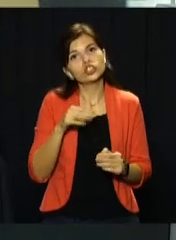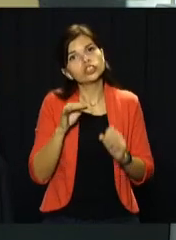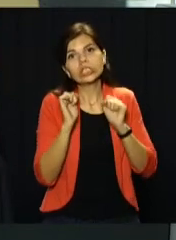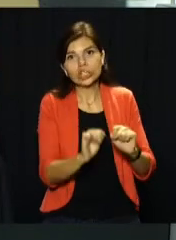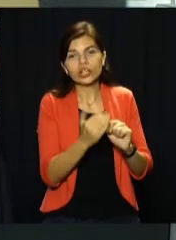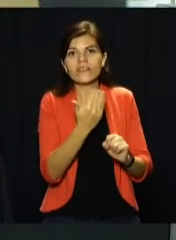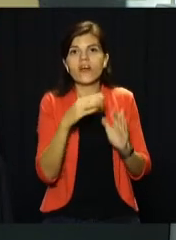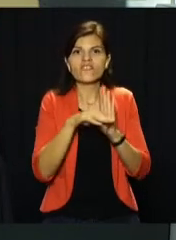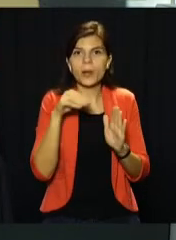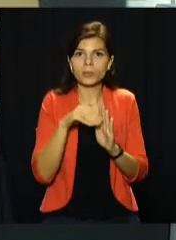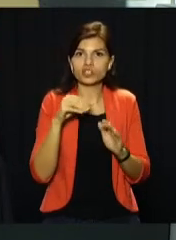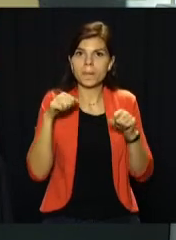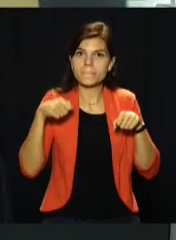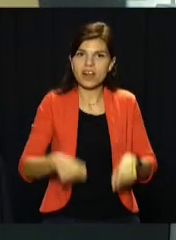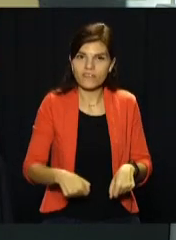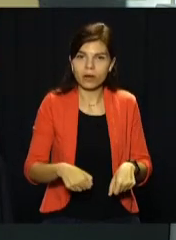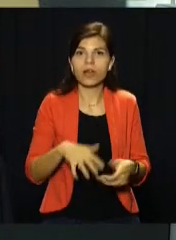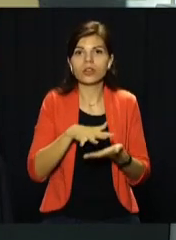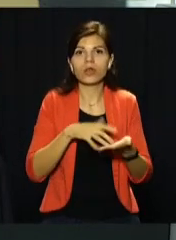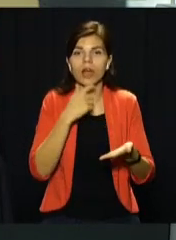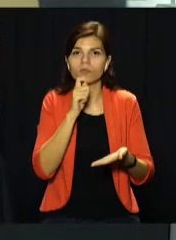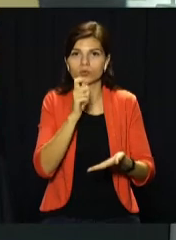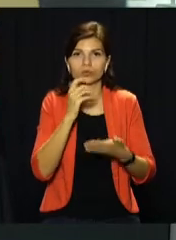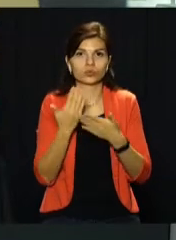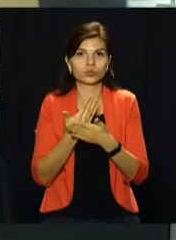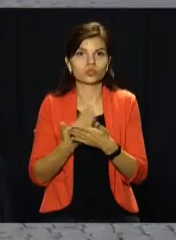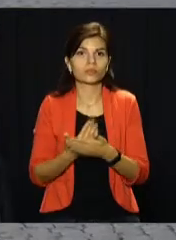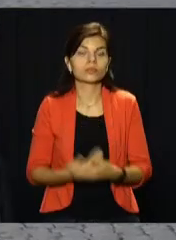захищені їхні виборчі права? Про це в наступному сюжеті.